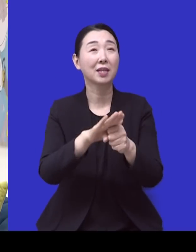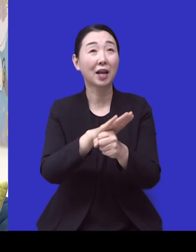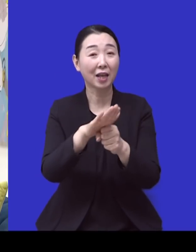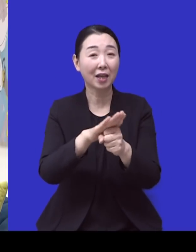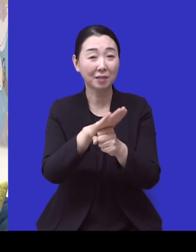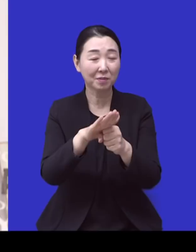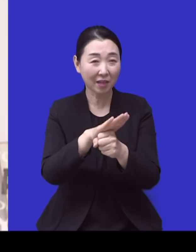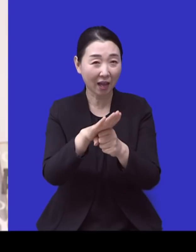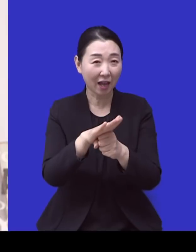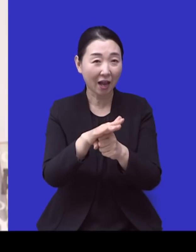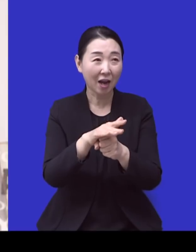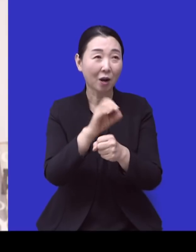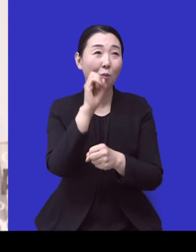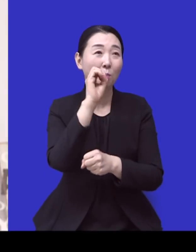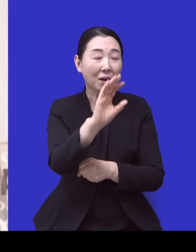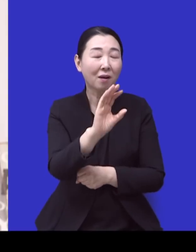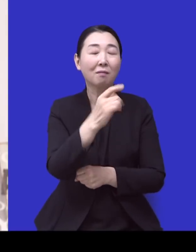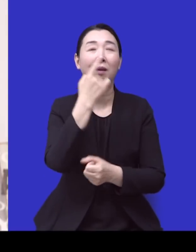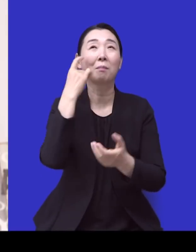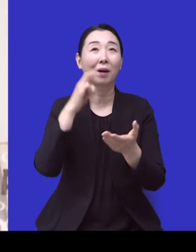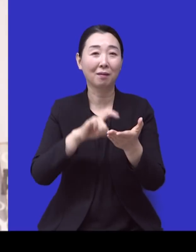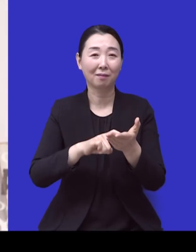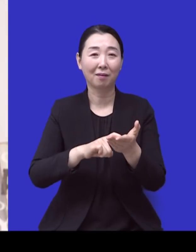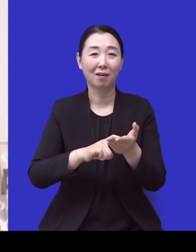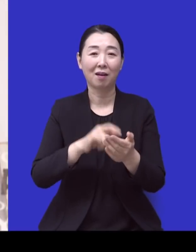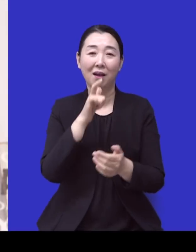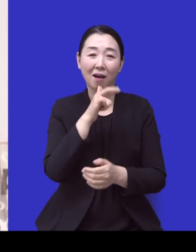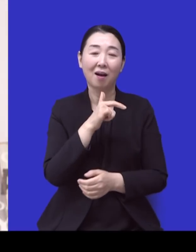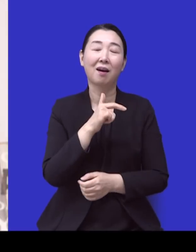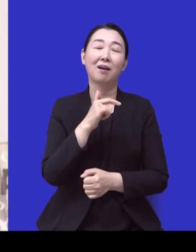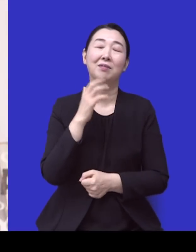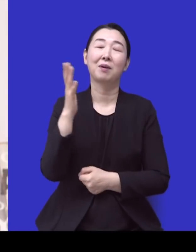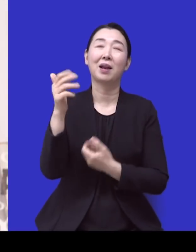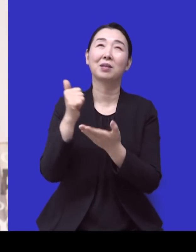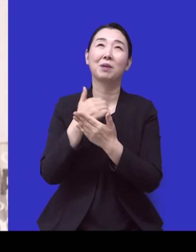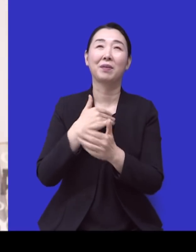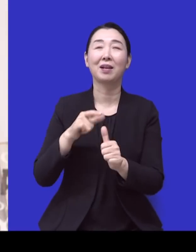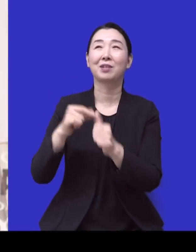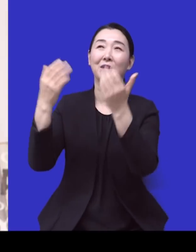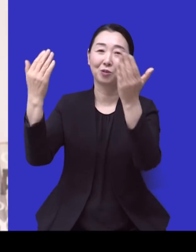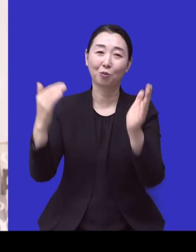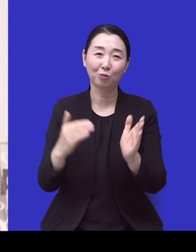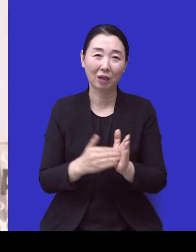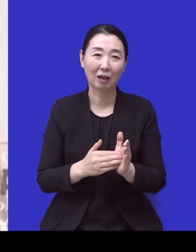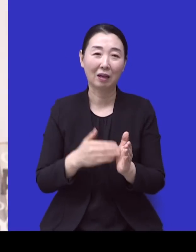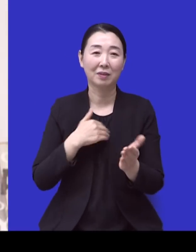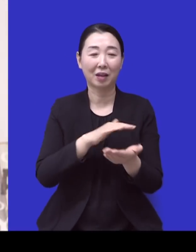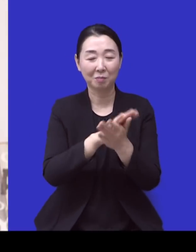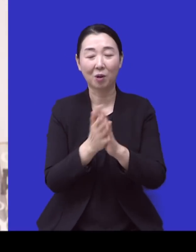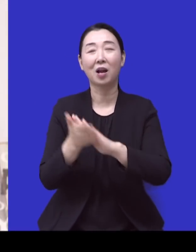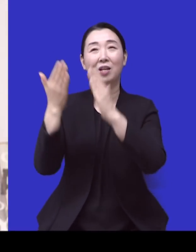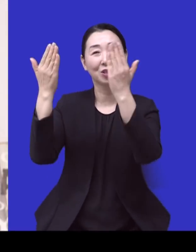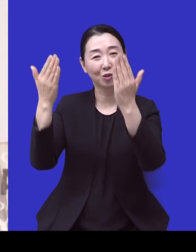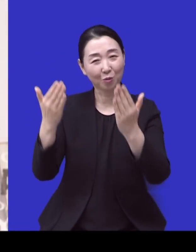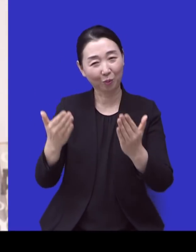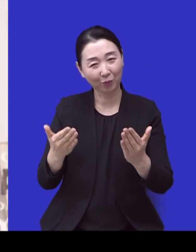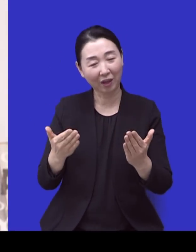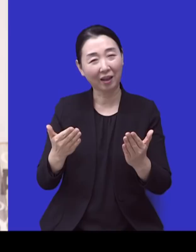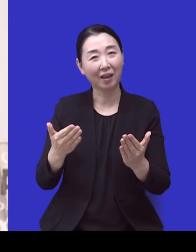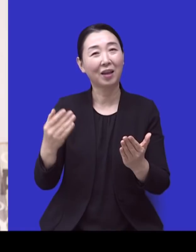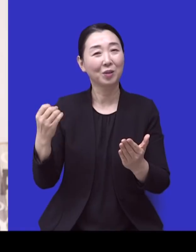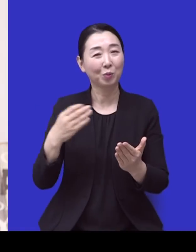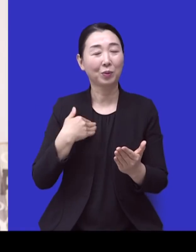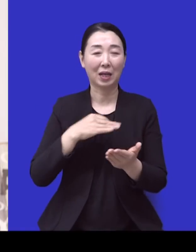있는 걸 발견하게 된 거예요. 그러면서 와 정말 하나님이 나를 살리셨구나, 나를 변화시키셨구나,